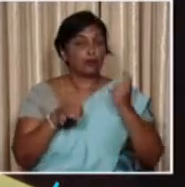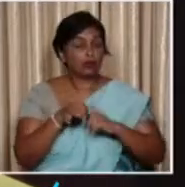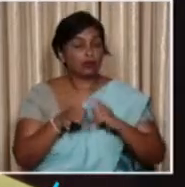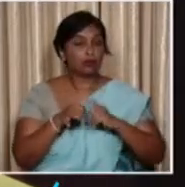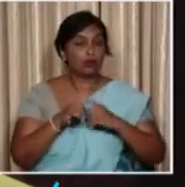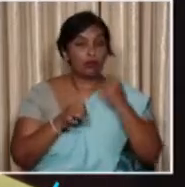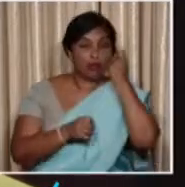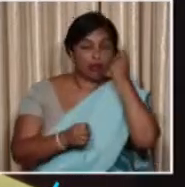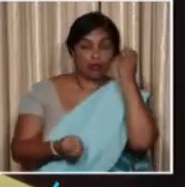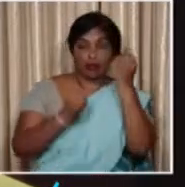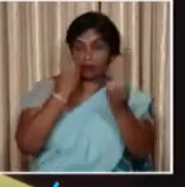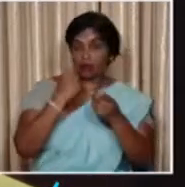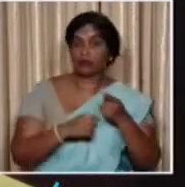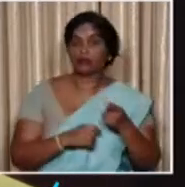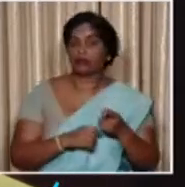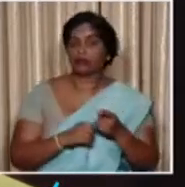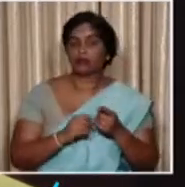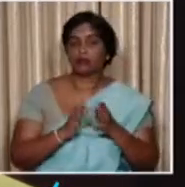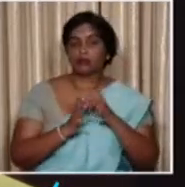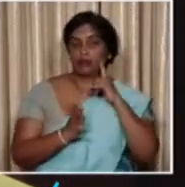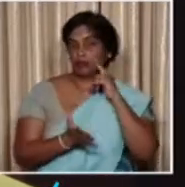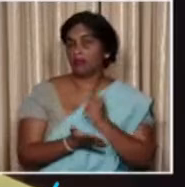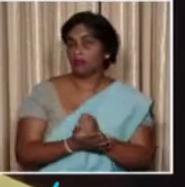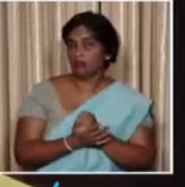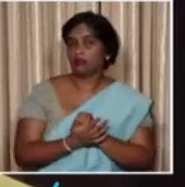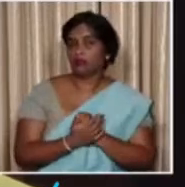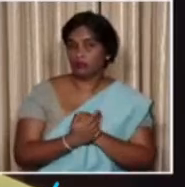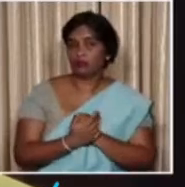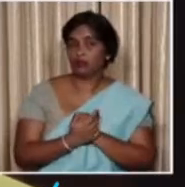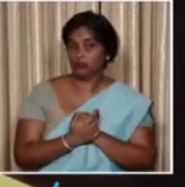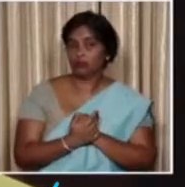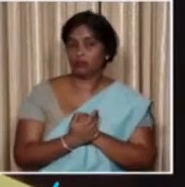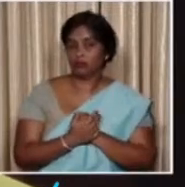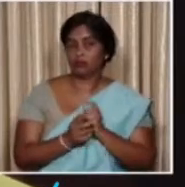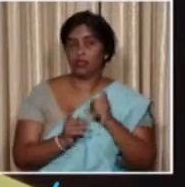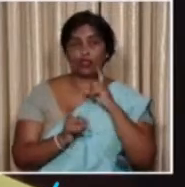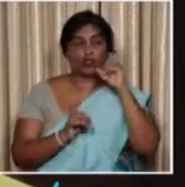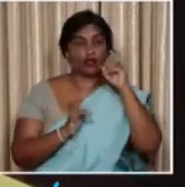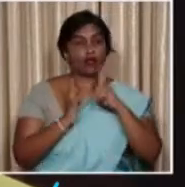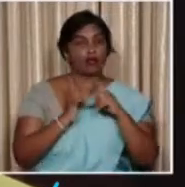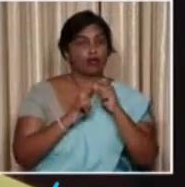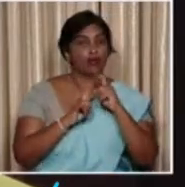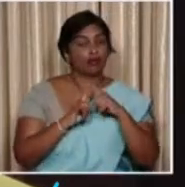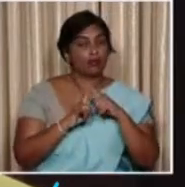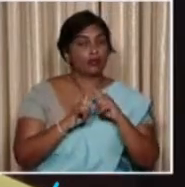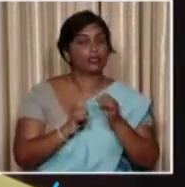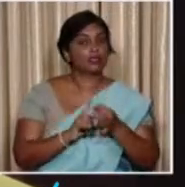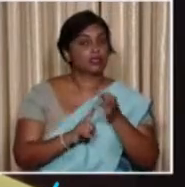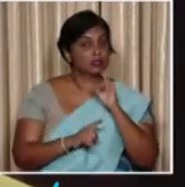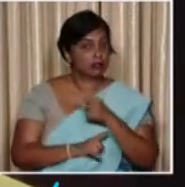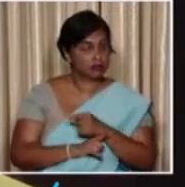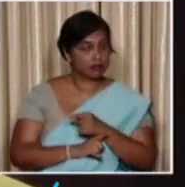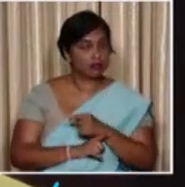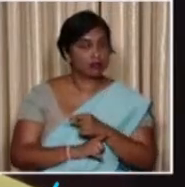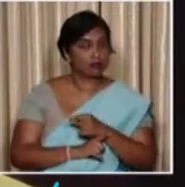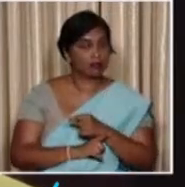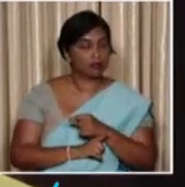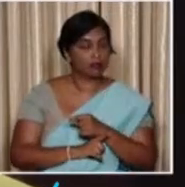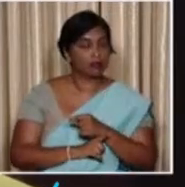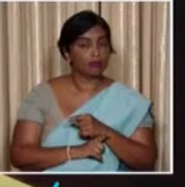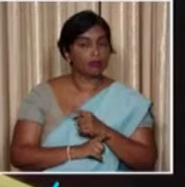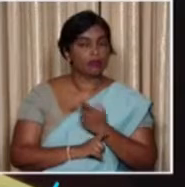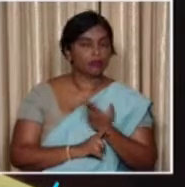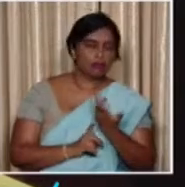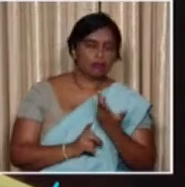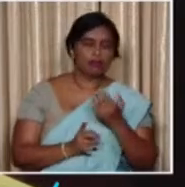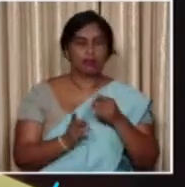කාරණා අදහස් පිළිබඳව බොහොම බරපතලයි ඒ කියන්නේ කෝප් එකේ සභාපතිවරයා නියම් හෝ